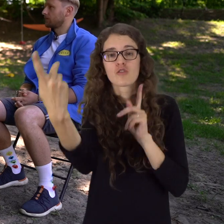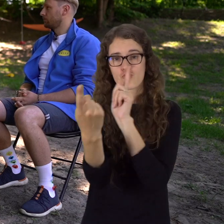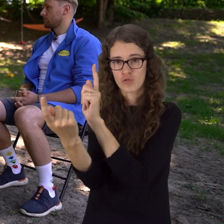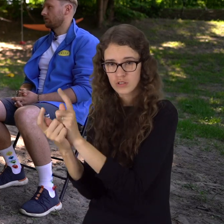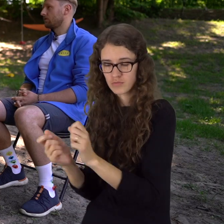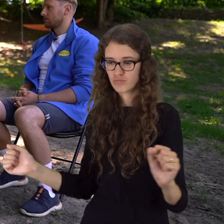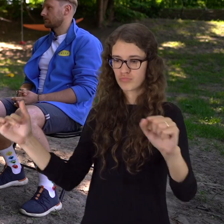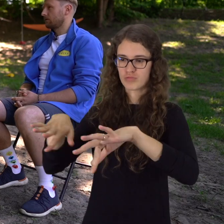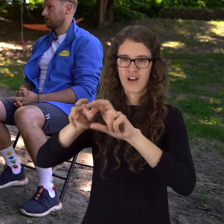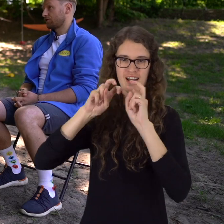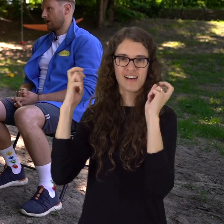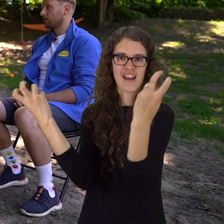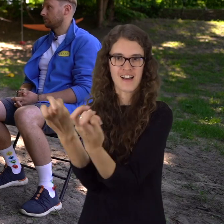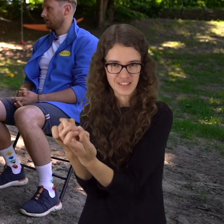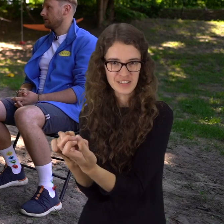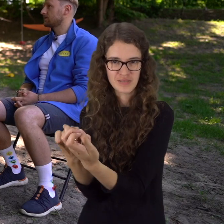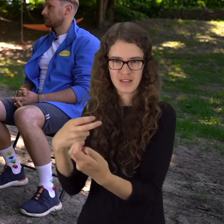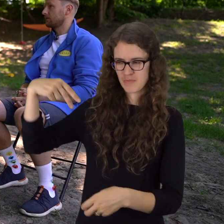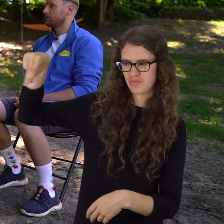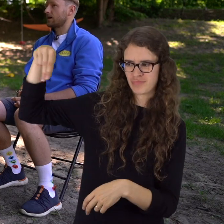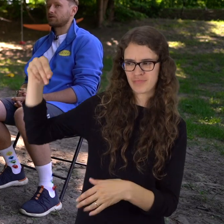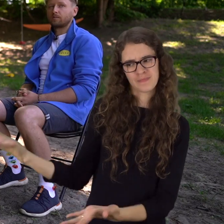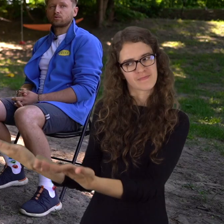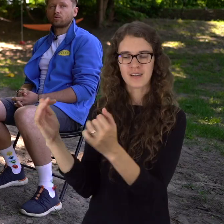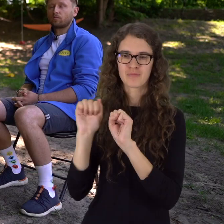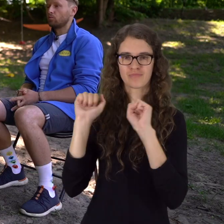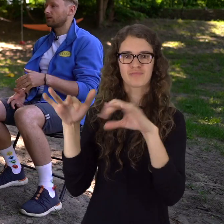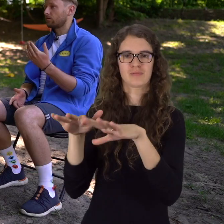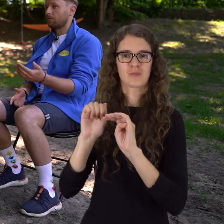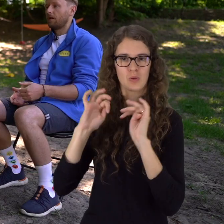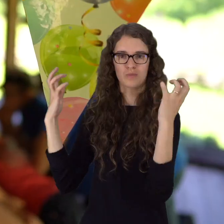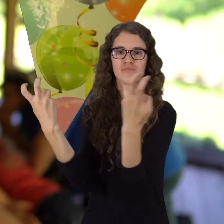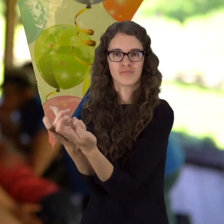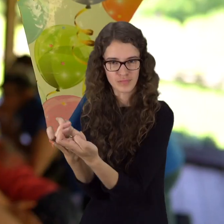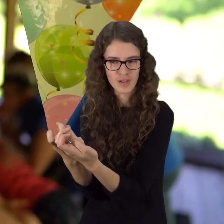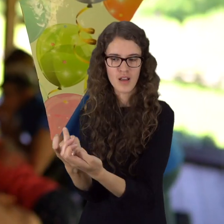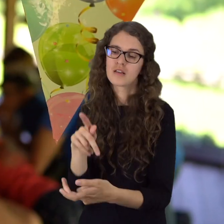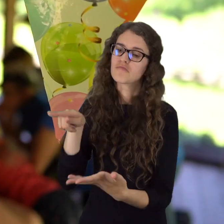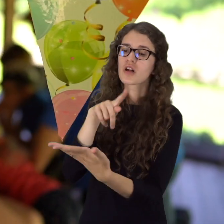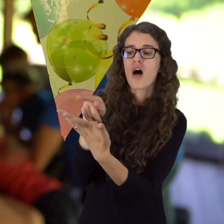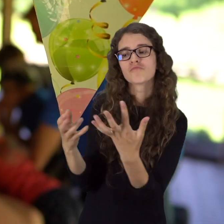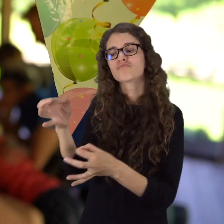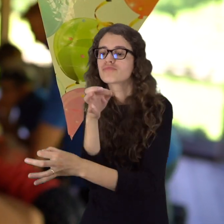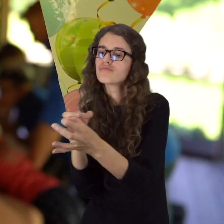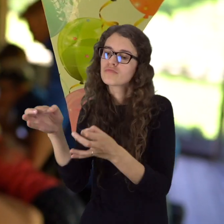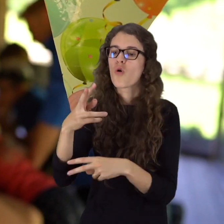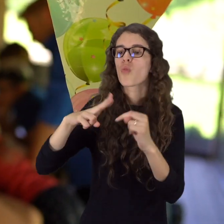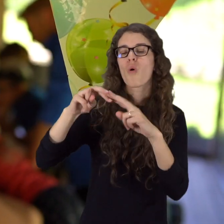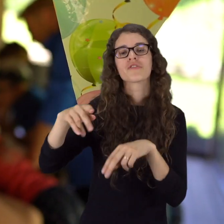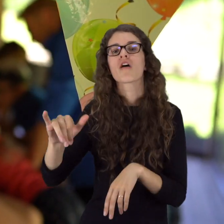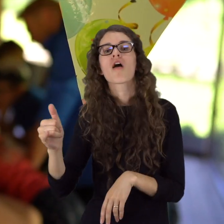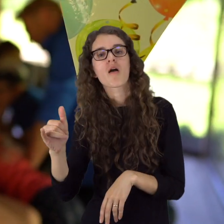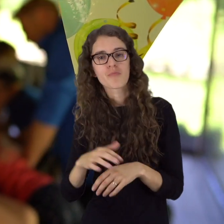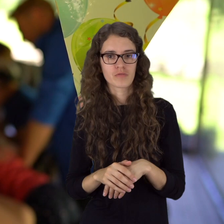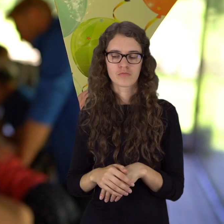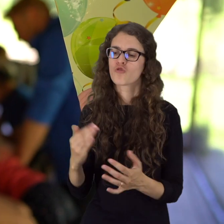labai svarbi mūsų mokyklos ir darželio dalis. Išsiaiškiname, su kokiom nuotaikom atėjo vaikai, kas naujo jų gyvenime.